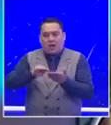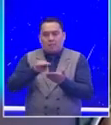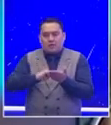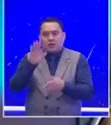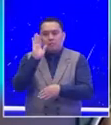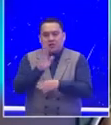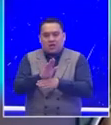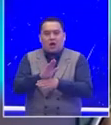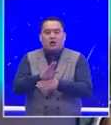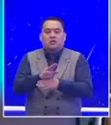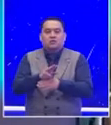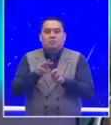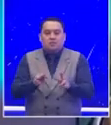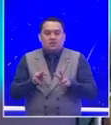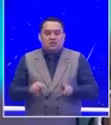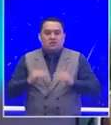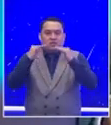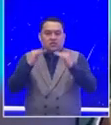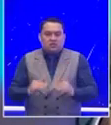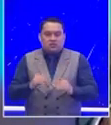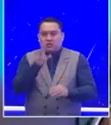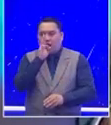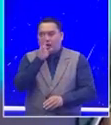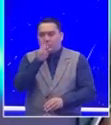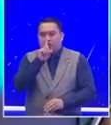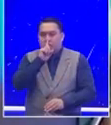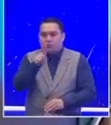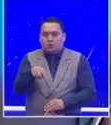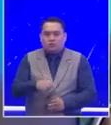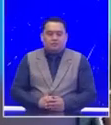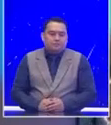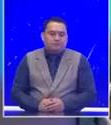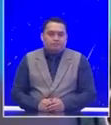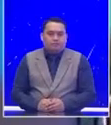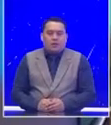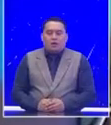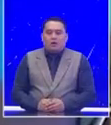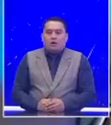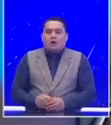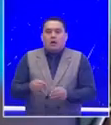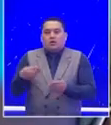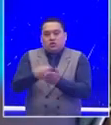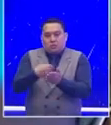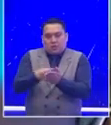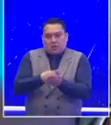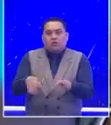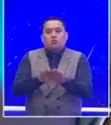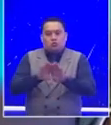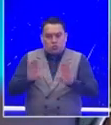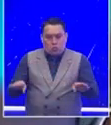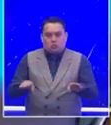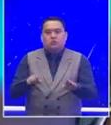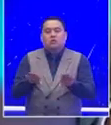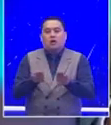приказе министра образования и науки, снижение заработной платы быть не должно. То же самое по стипендиям. Есть постановление правительства,